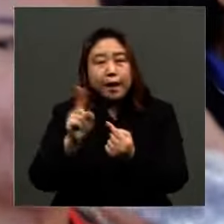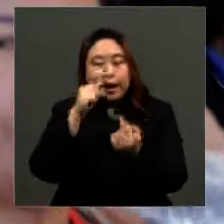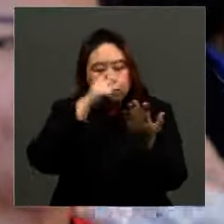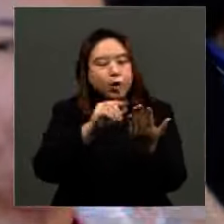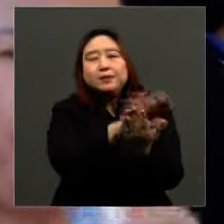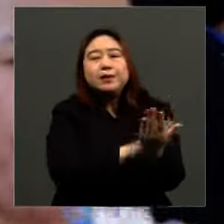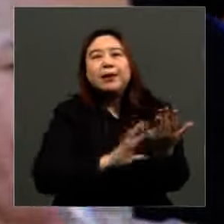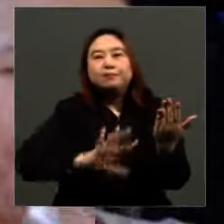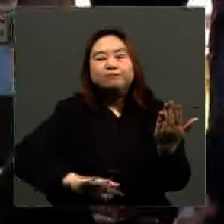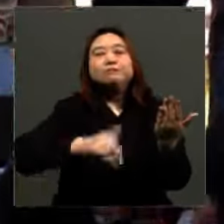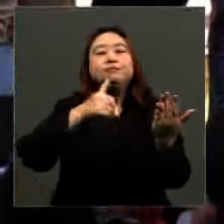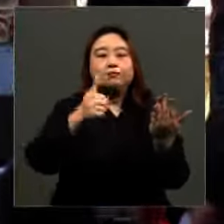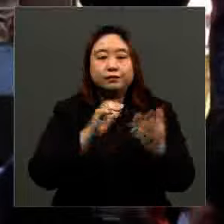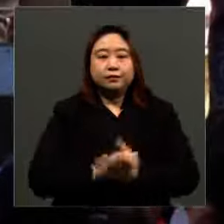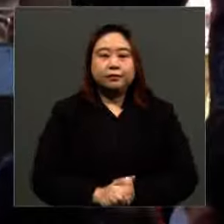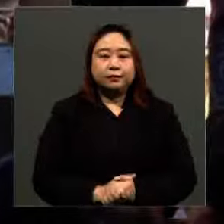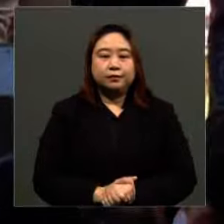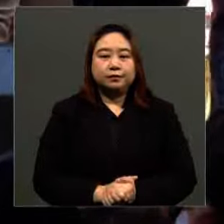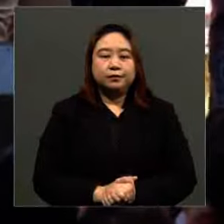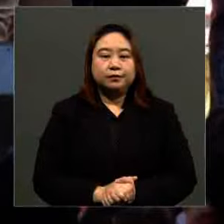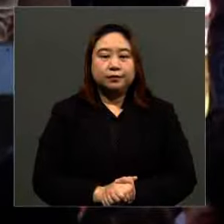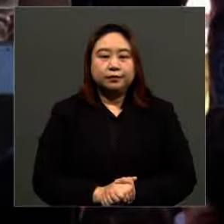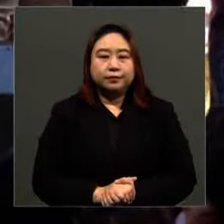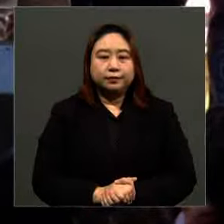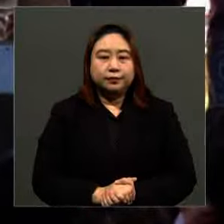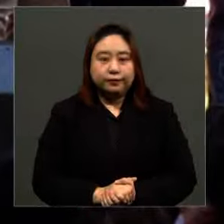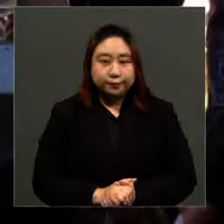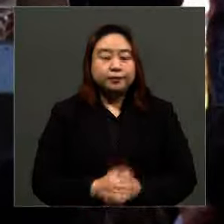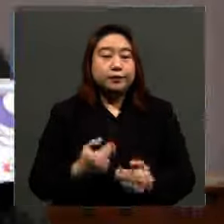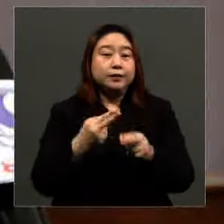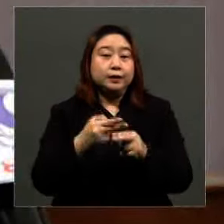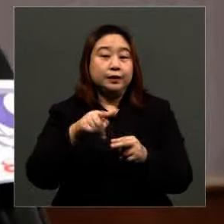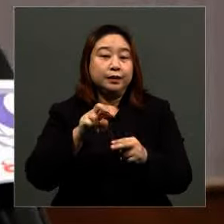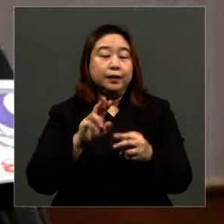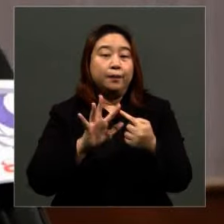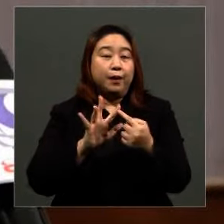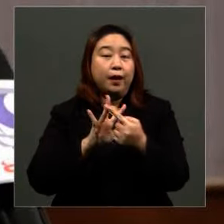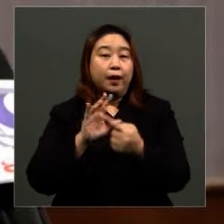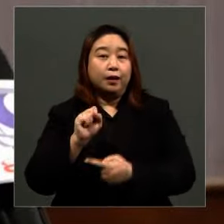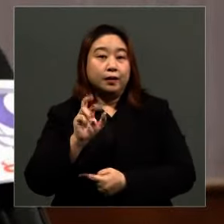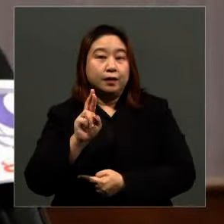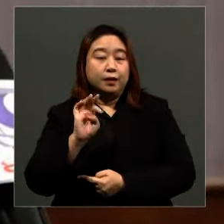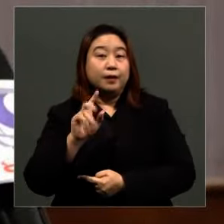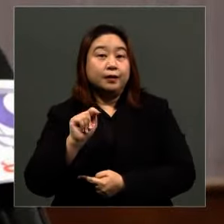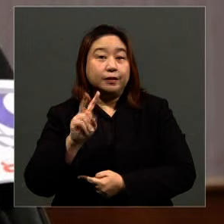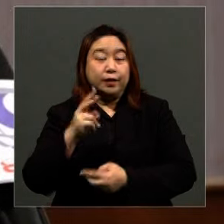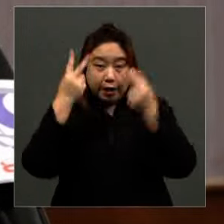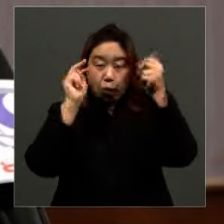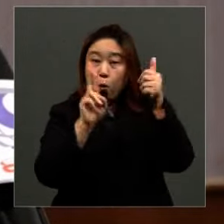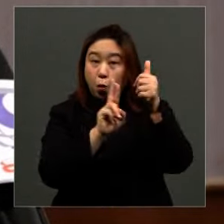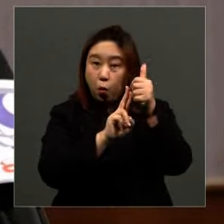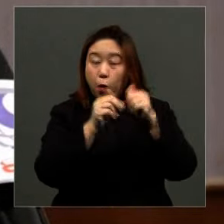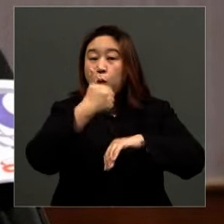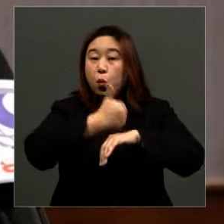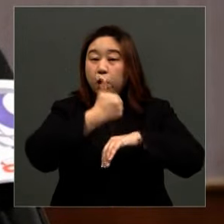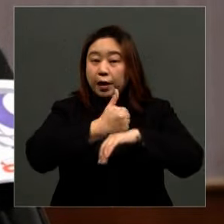ดีขึ้นค่ะขณะที่นายประเสริฐจันทรรวงทองนะคะรองนายกรัฐมนตรีและรัฐมนตรีว่าการ